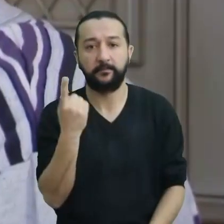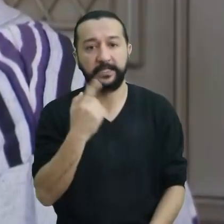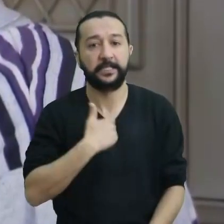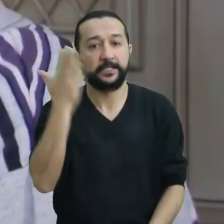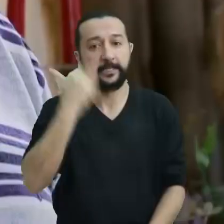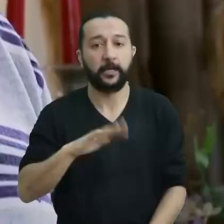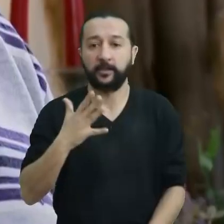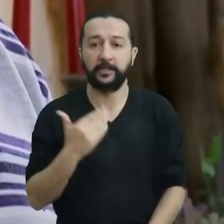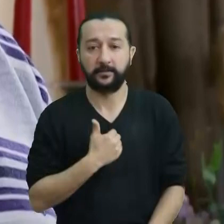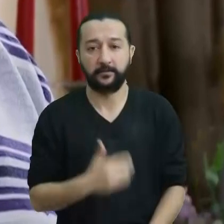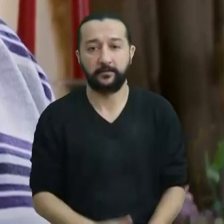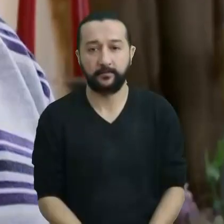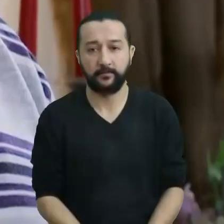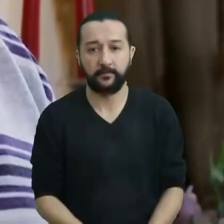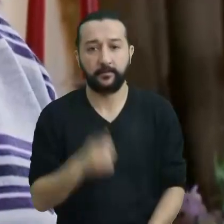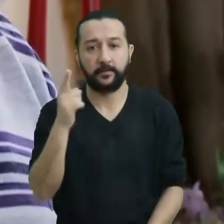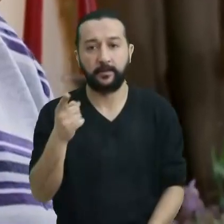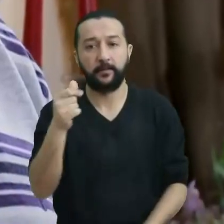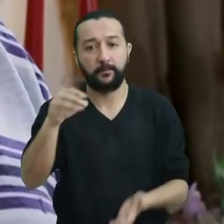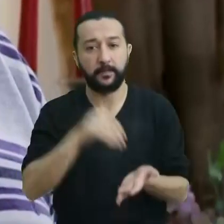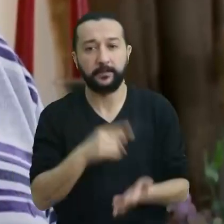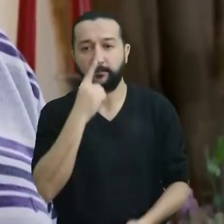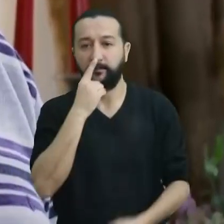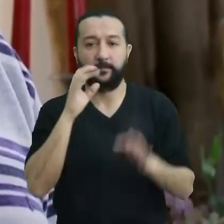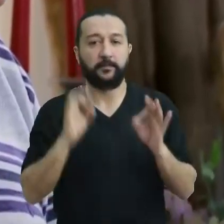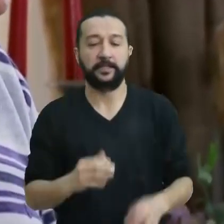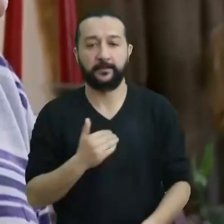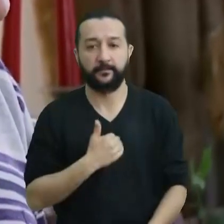beni çağırıyor. Bahşiş kokusu aldım ya.